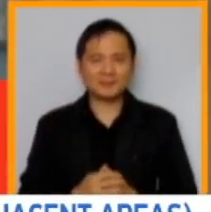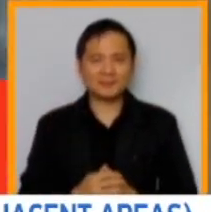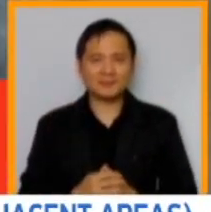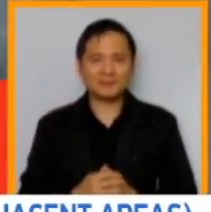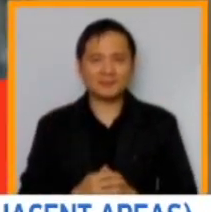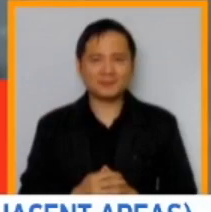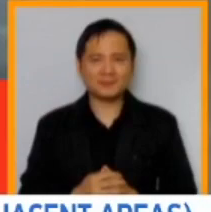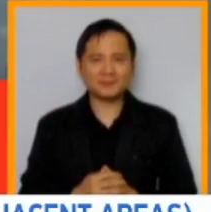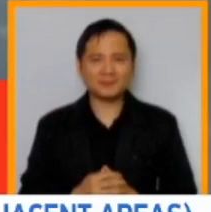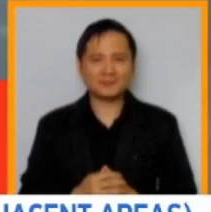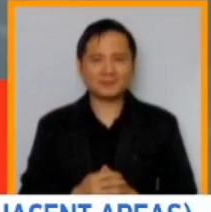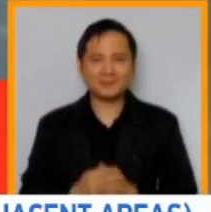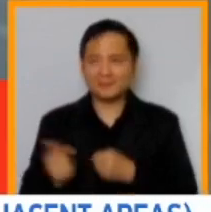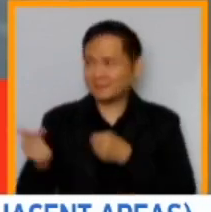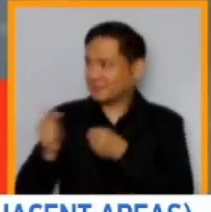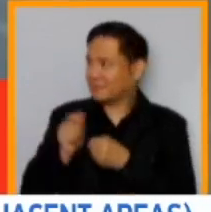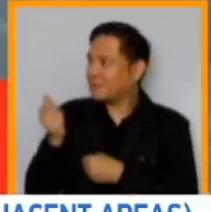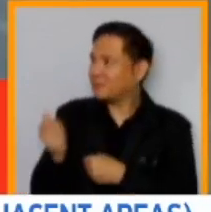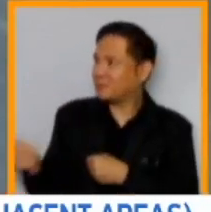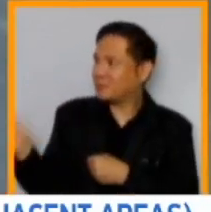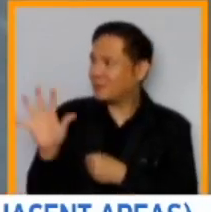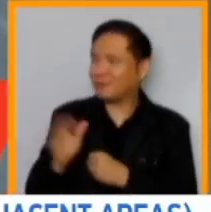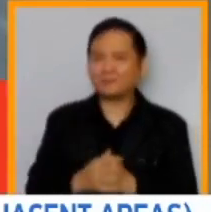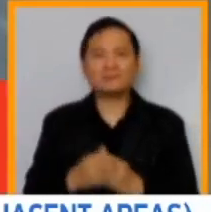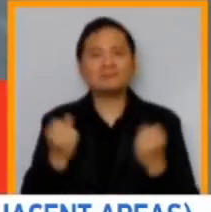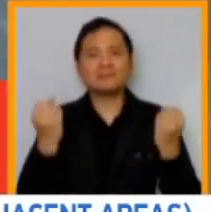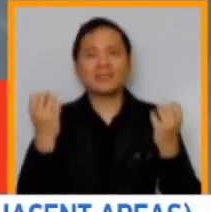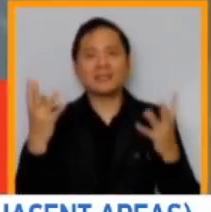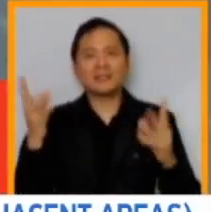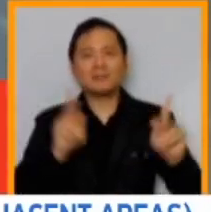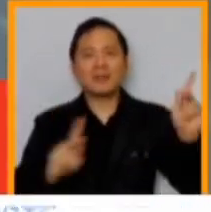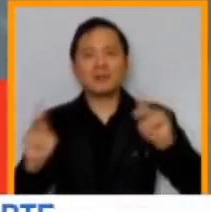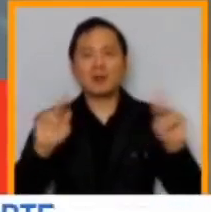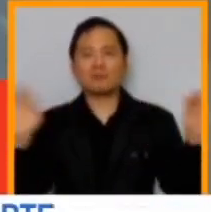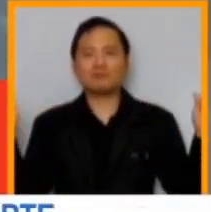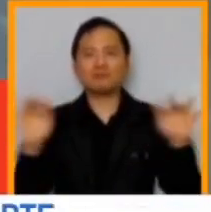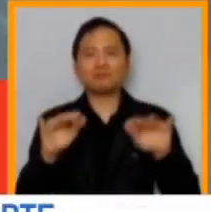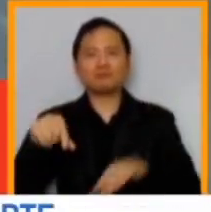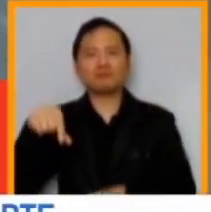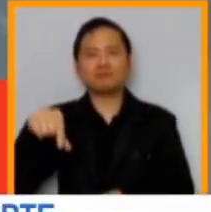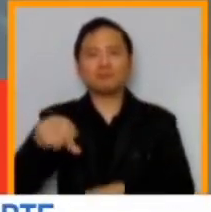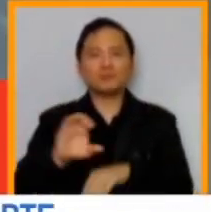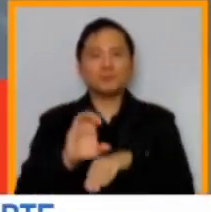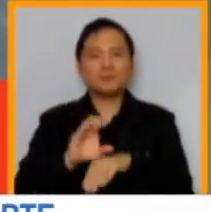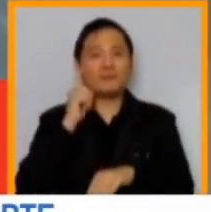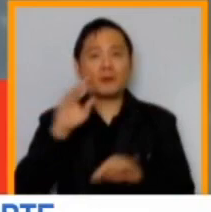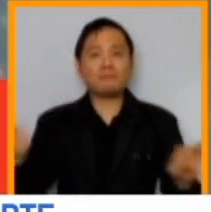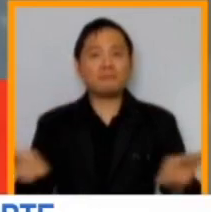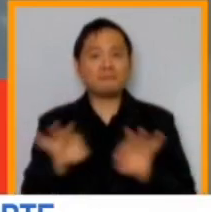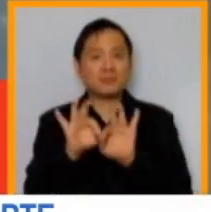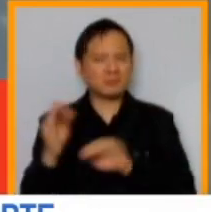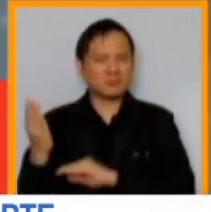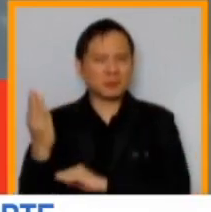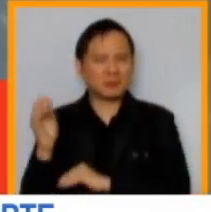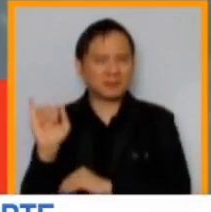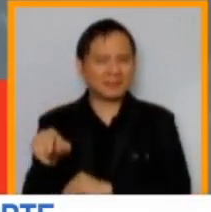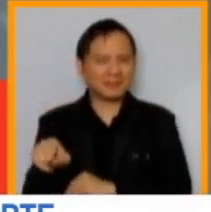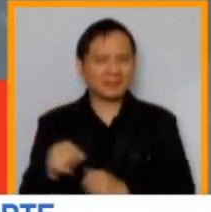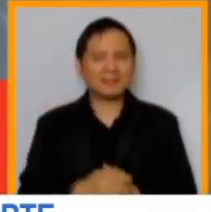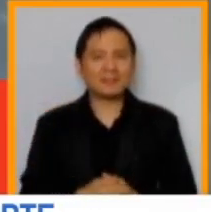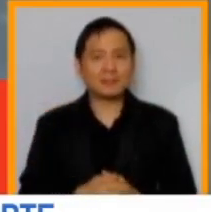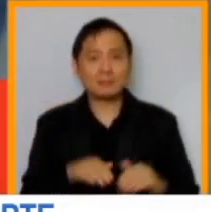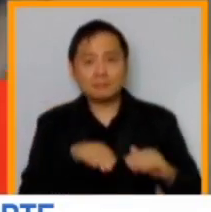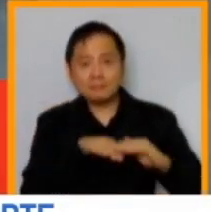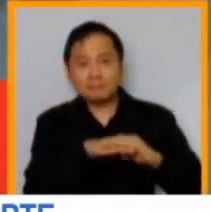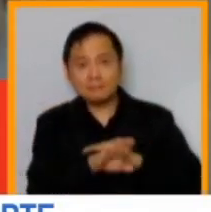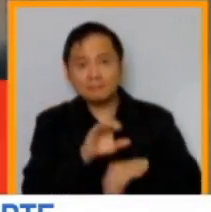Good morning, Connie. Marami ng deboto nang dito sa Quiapo Church para magsimba ngayong umaga. Bukod doon sa mga nasa loob ng simbahan, may